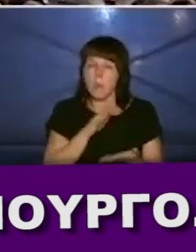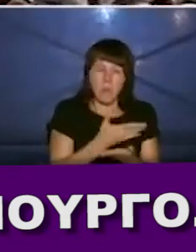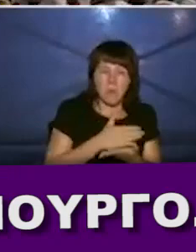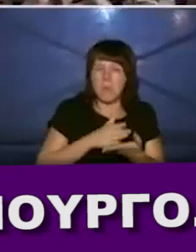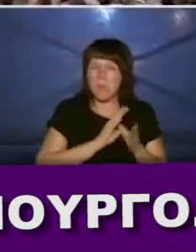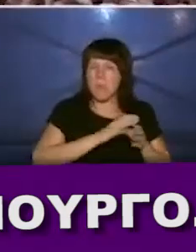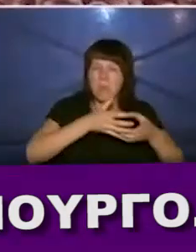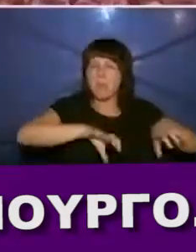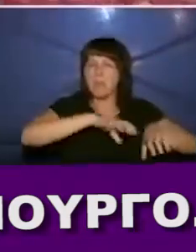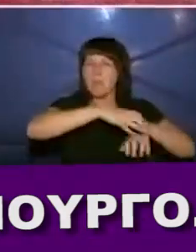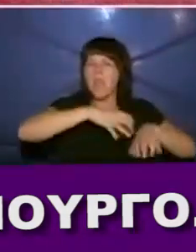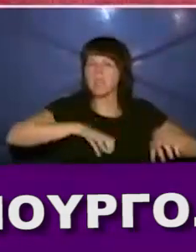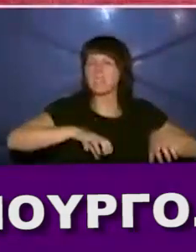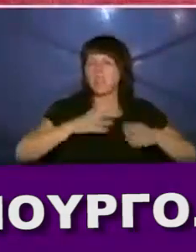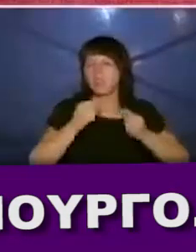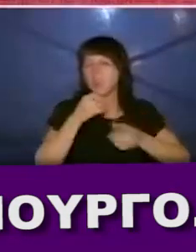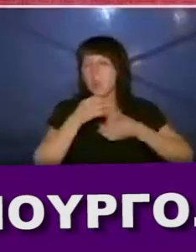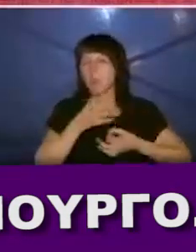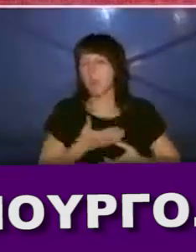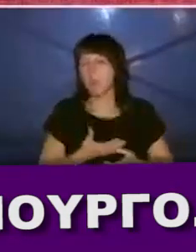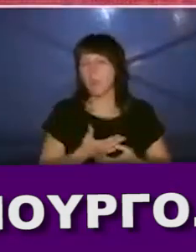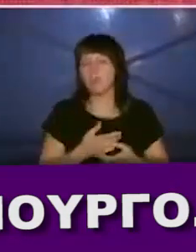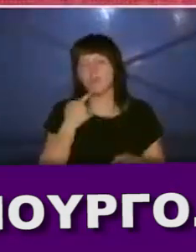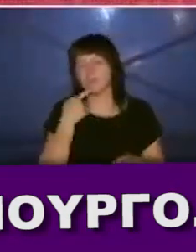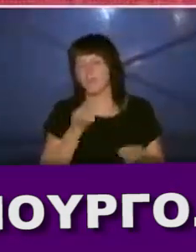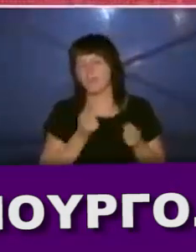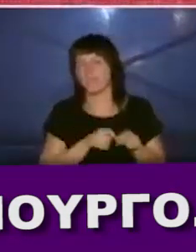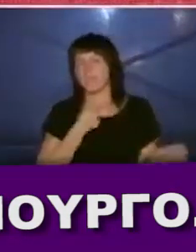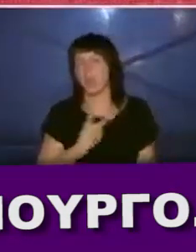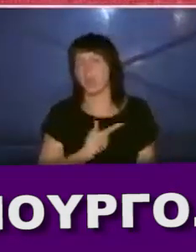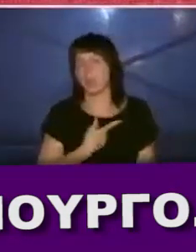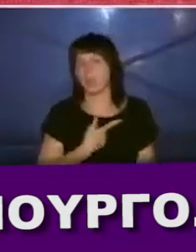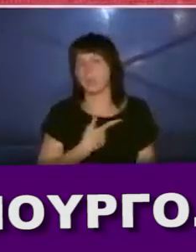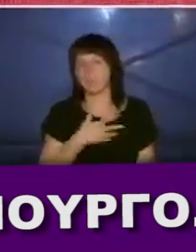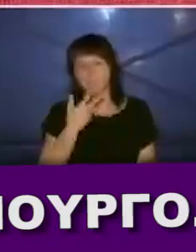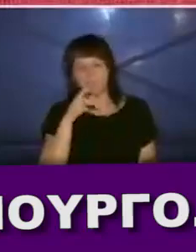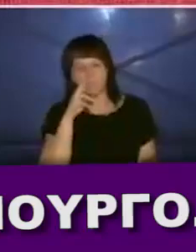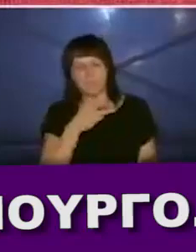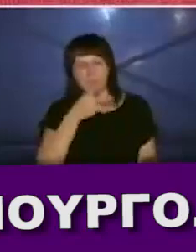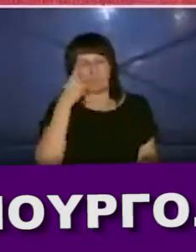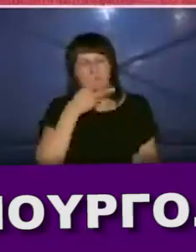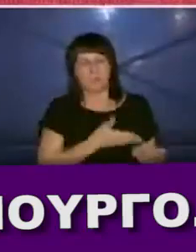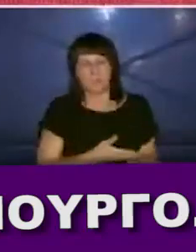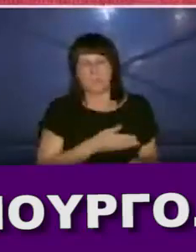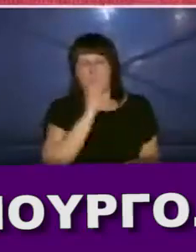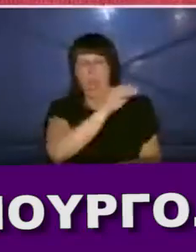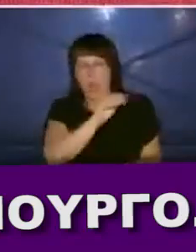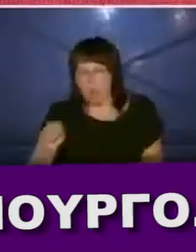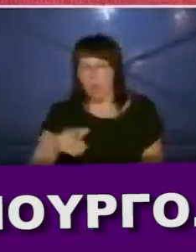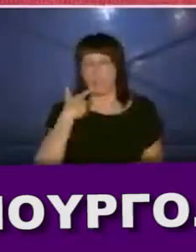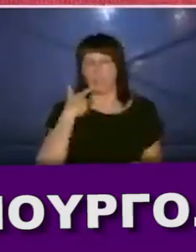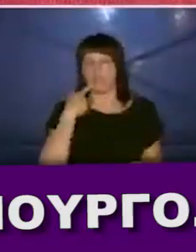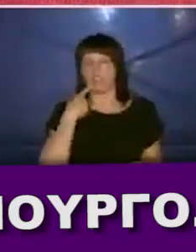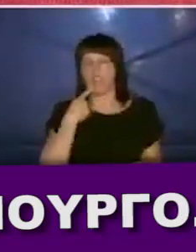του παραλυρήματα είναι πολύ δύσοσμη. Μυρίζει εκμετάλλευση, μυρίζει διαφθορά,